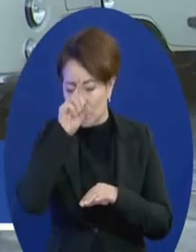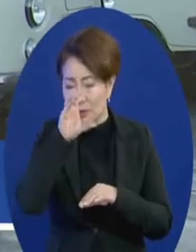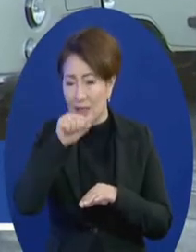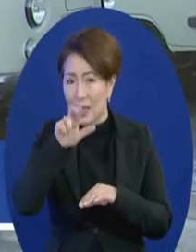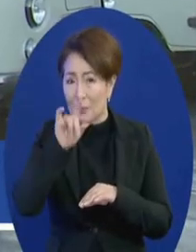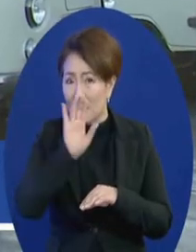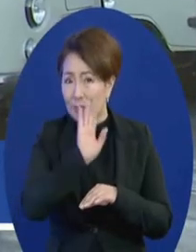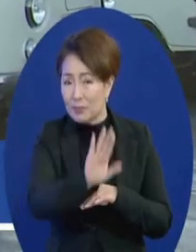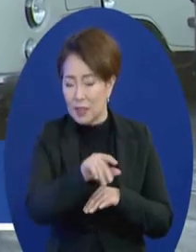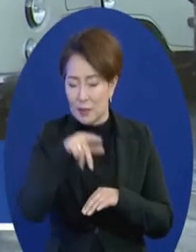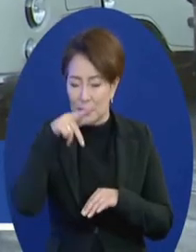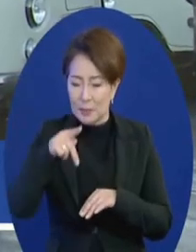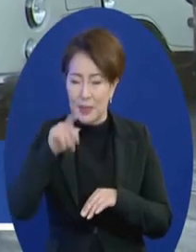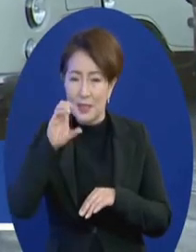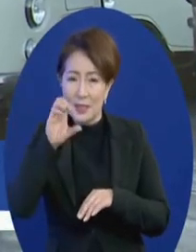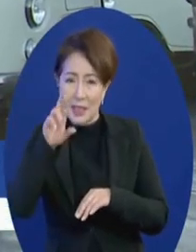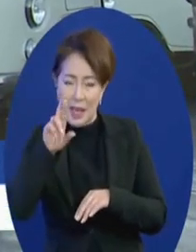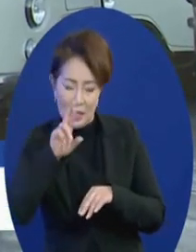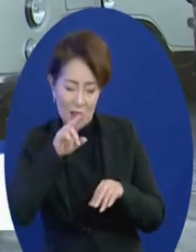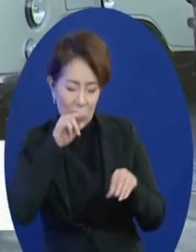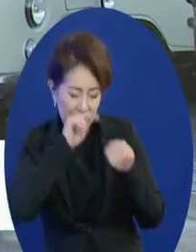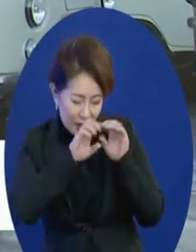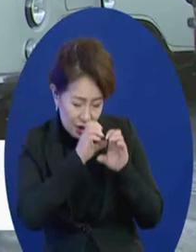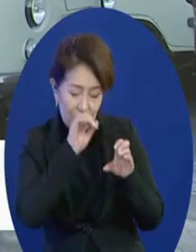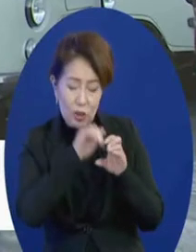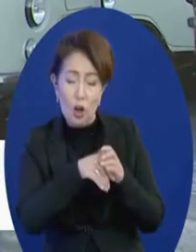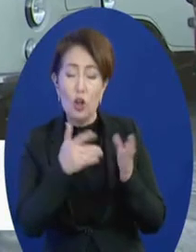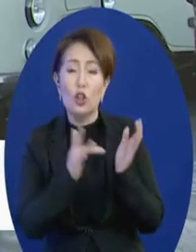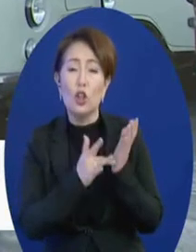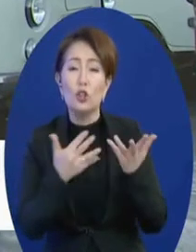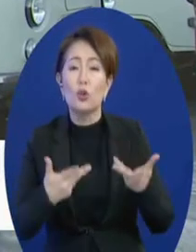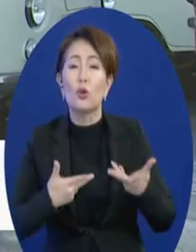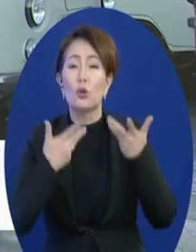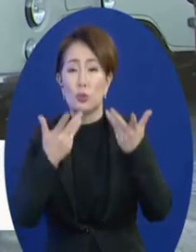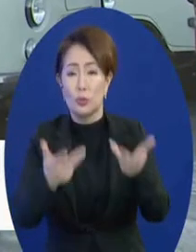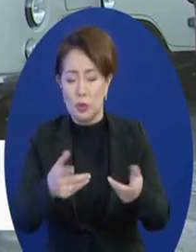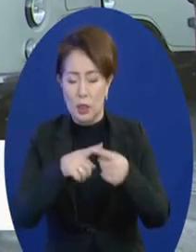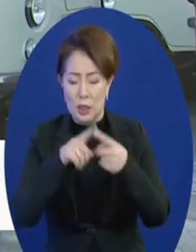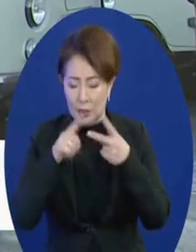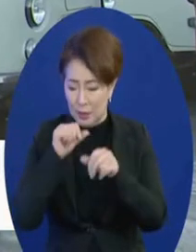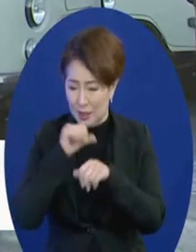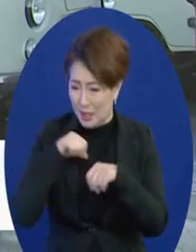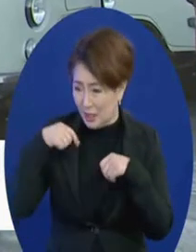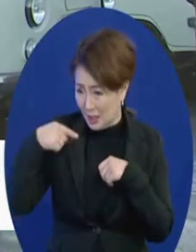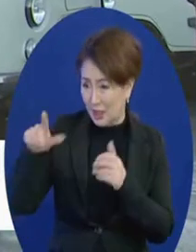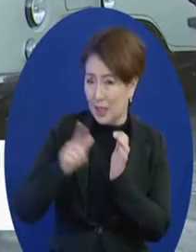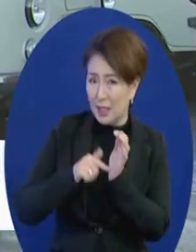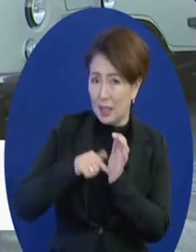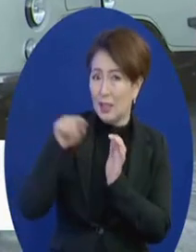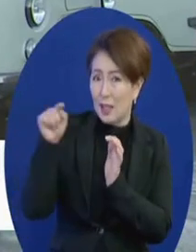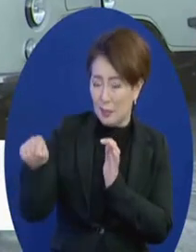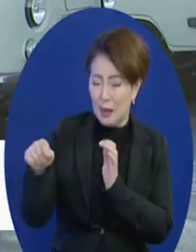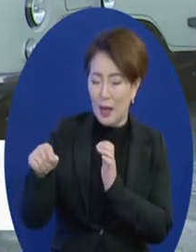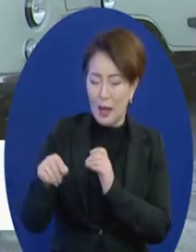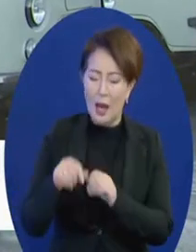салбарт энэ PCR шинжилгээ хийх тоног төхөөрөмж аппаратуудыг за мөн одоо иргэдэд шаардлагатай байгаа тухайн төр одоо